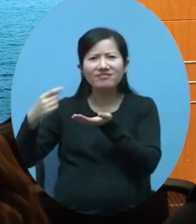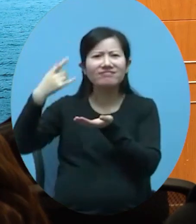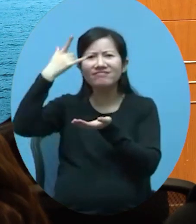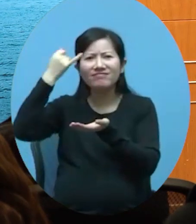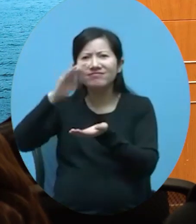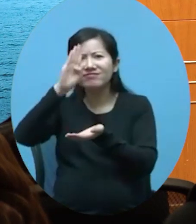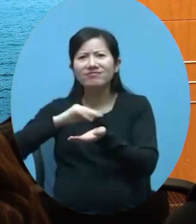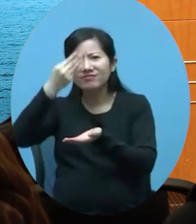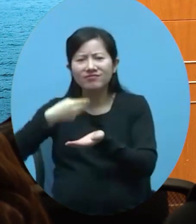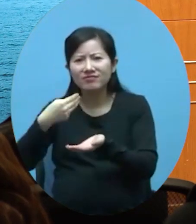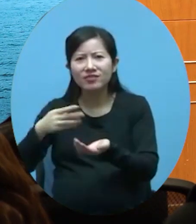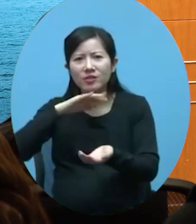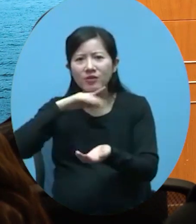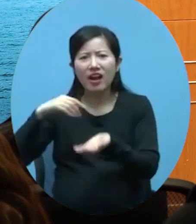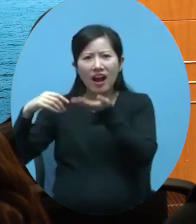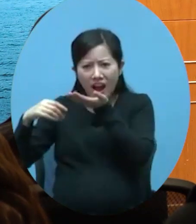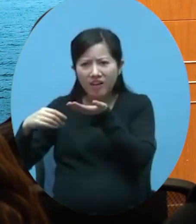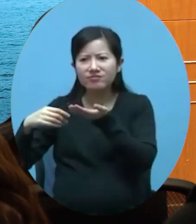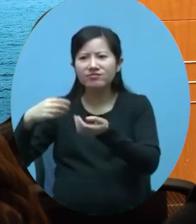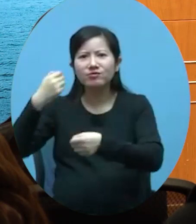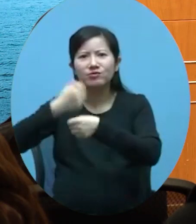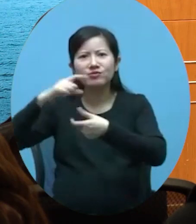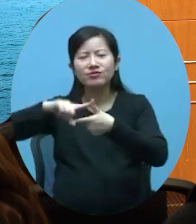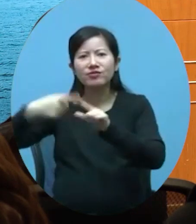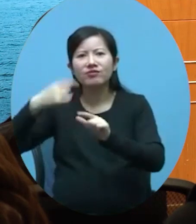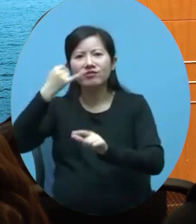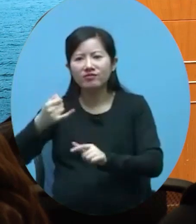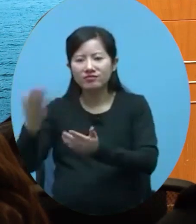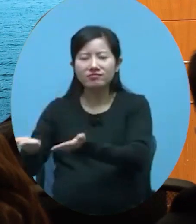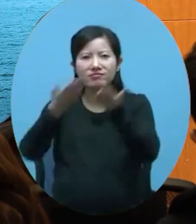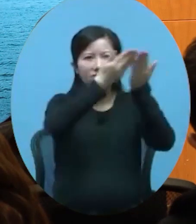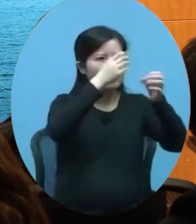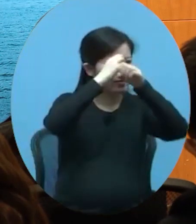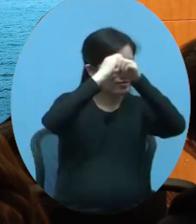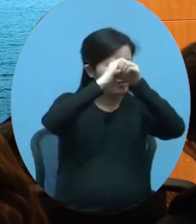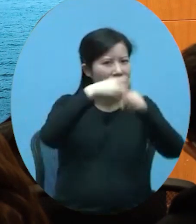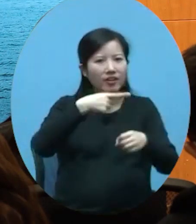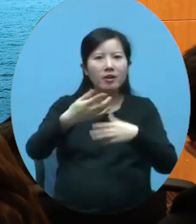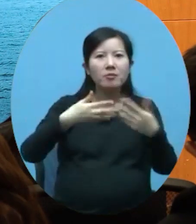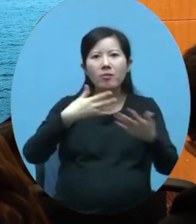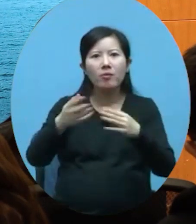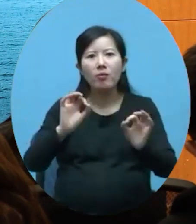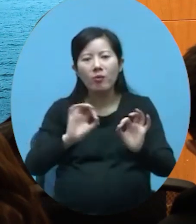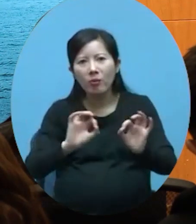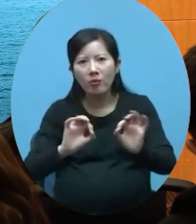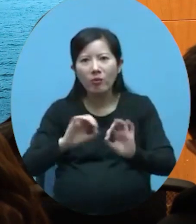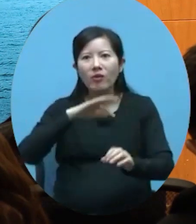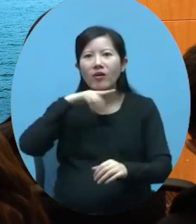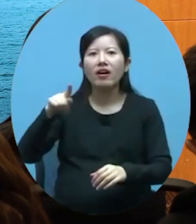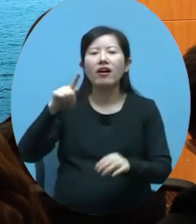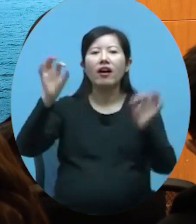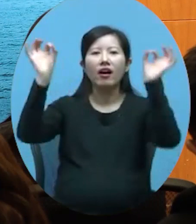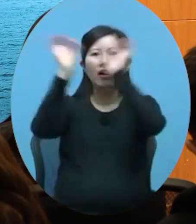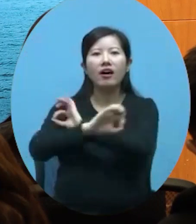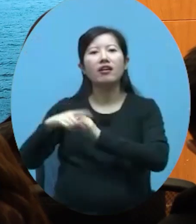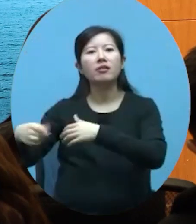他可能採集錯了那得出來的結果是negative那其實會不會是可能就會看漏了這些人令到他可能以為自己沒事